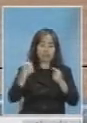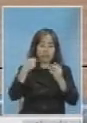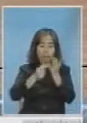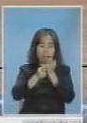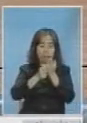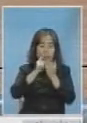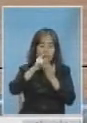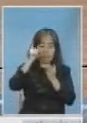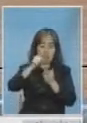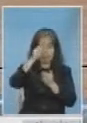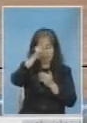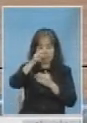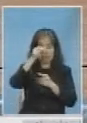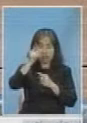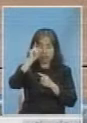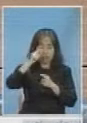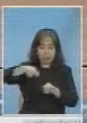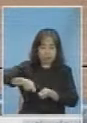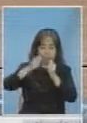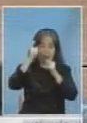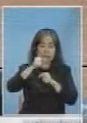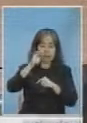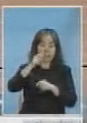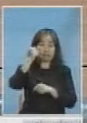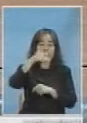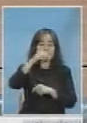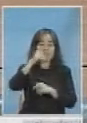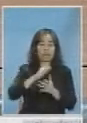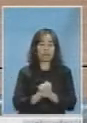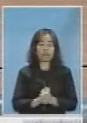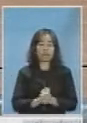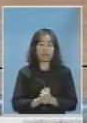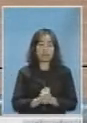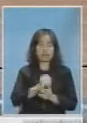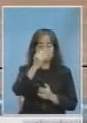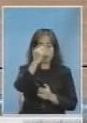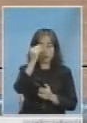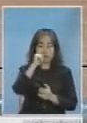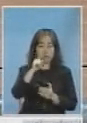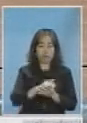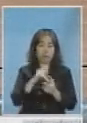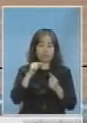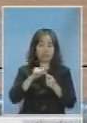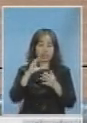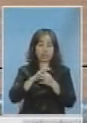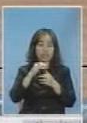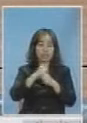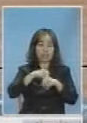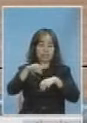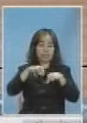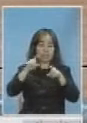ยแต่ต้นตอไม่สามารถที่จะทำได้ด้วยเหตุผลด้วยว่าระบบในการเผยแพร่เหล่านั้นอ